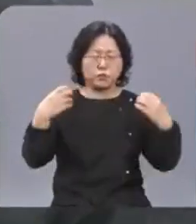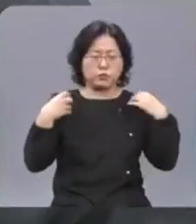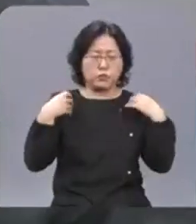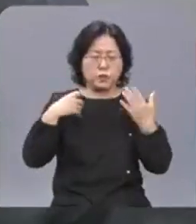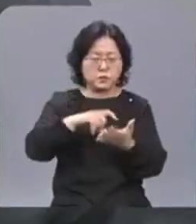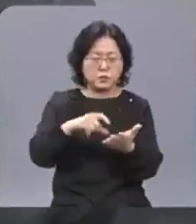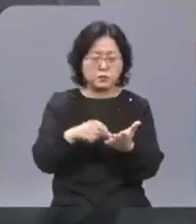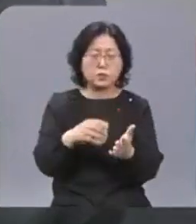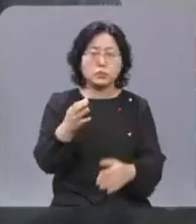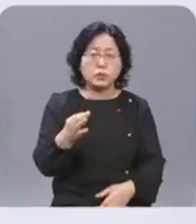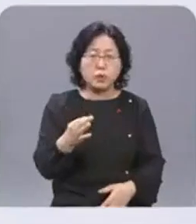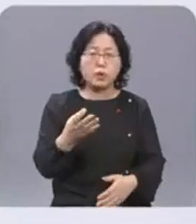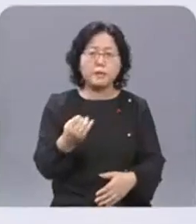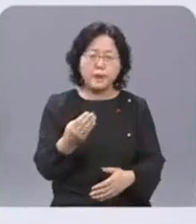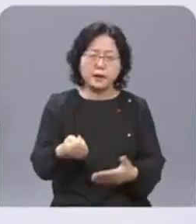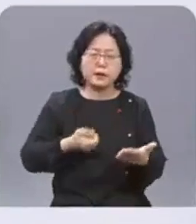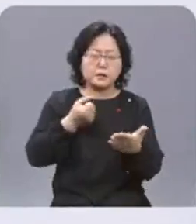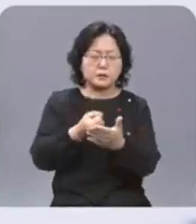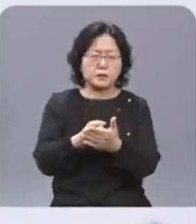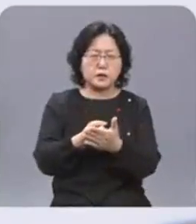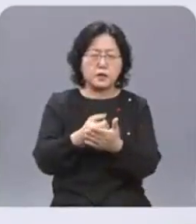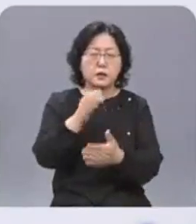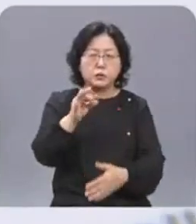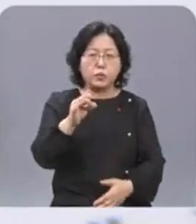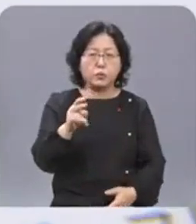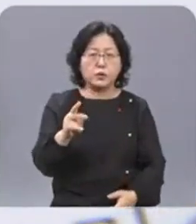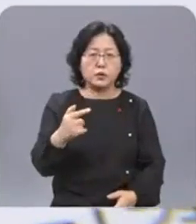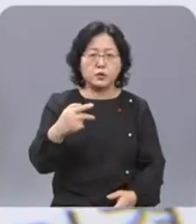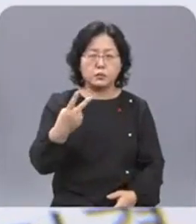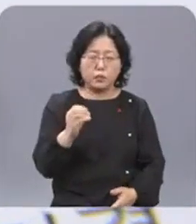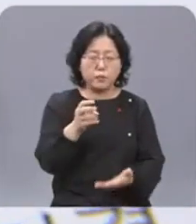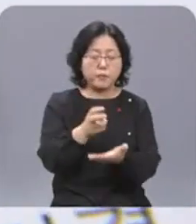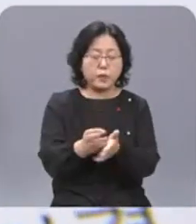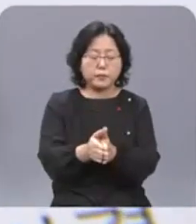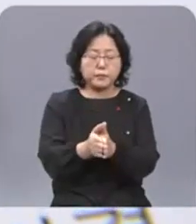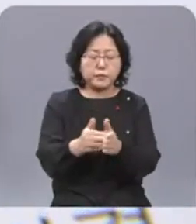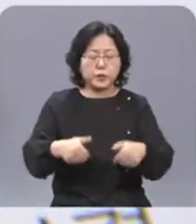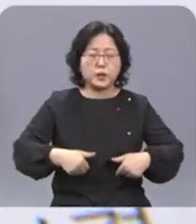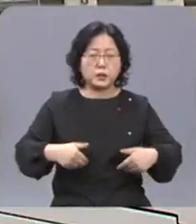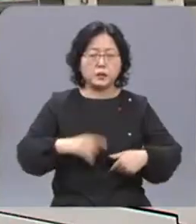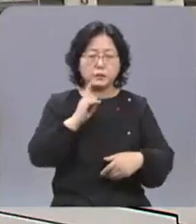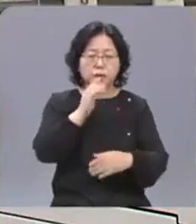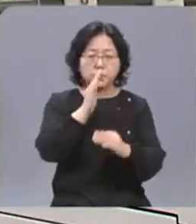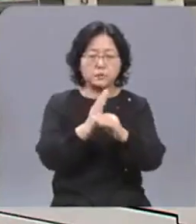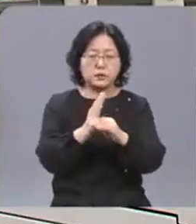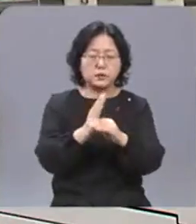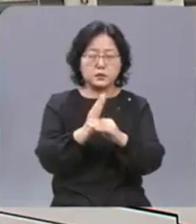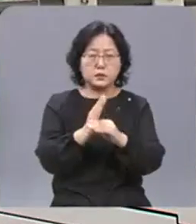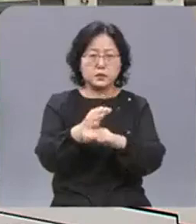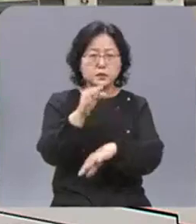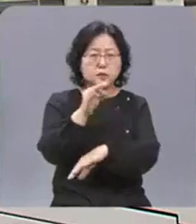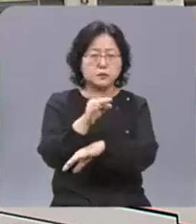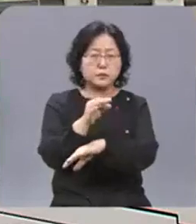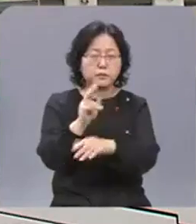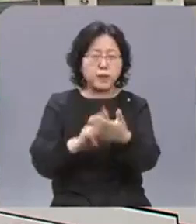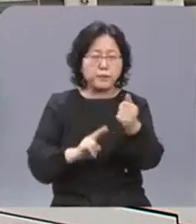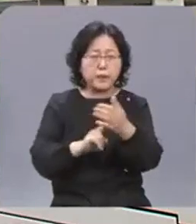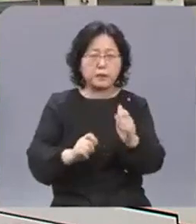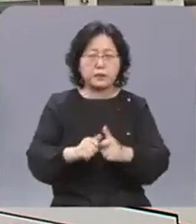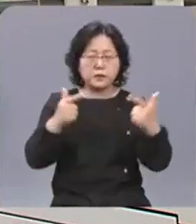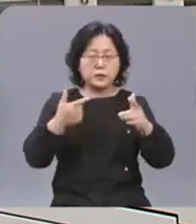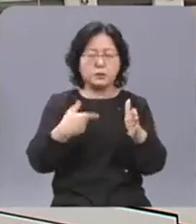적정 가격을 제시하는 형태의 가격 연동제가 필요하다는 의견이 나옵니다. 소비 진작을